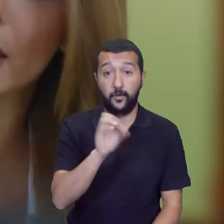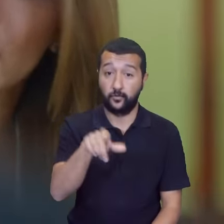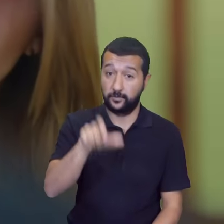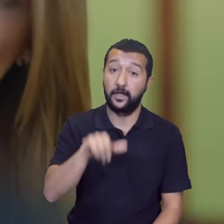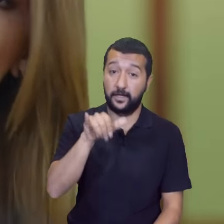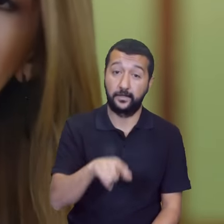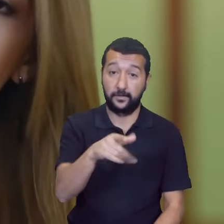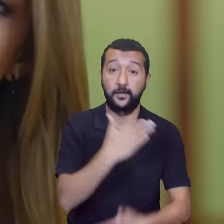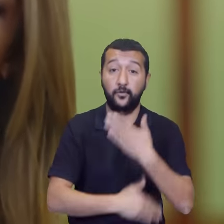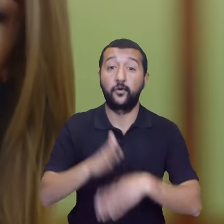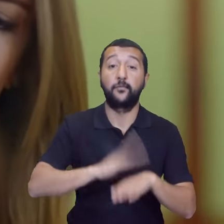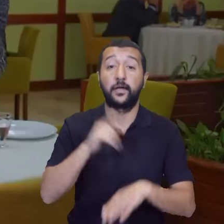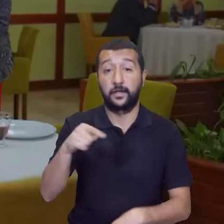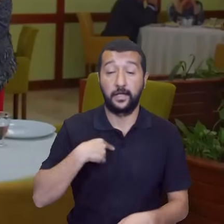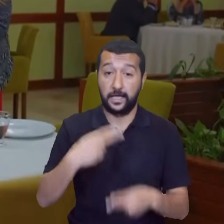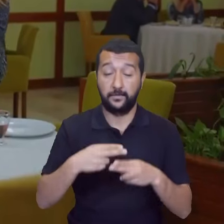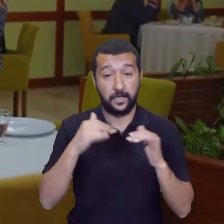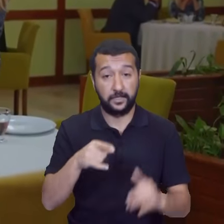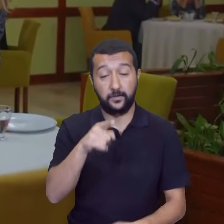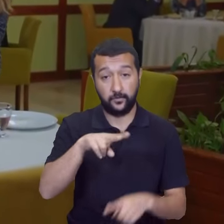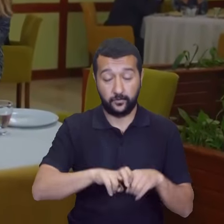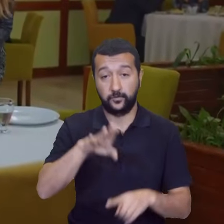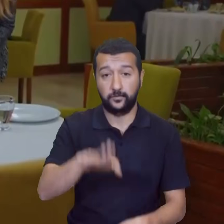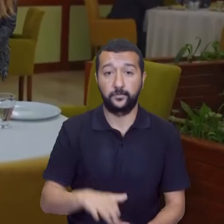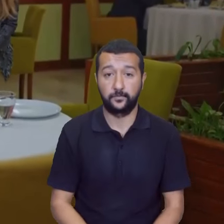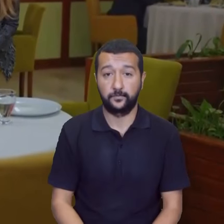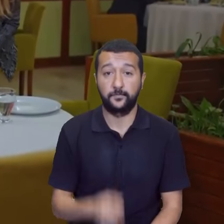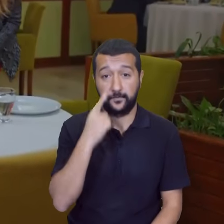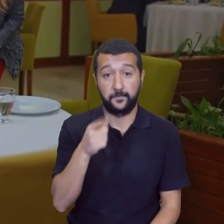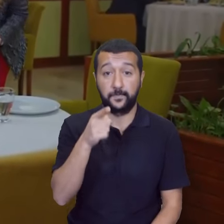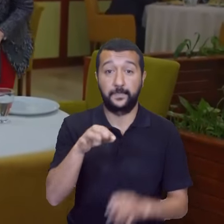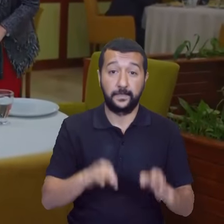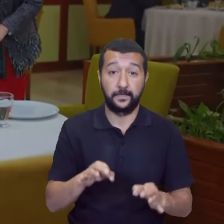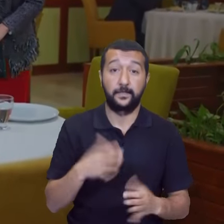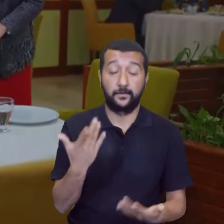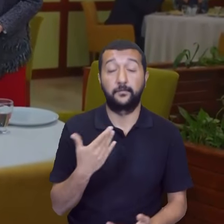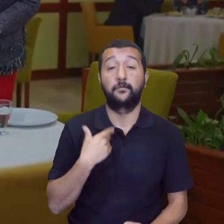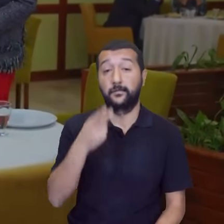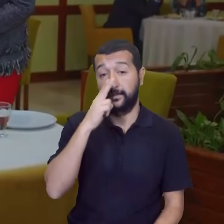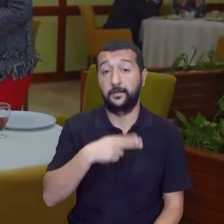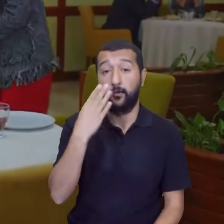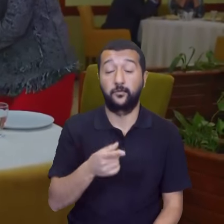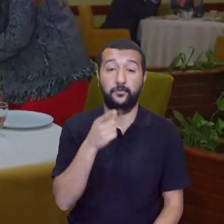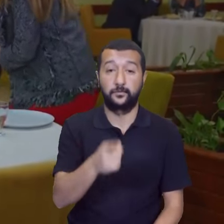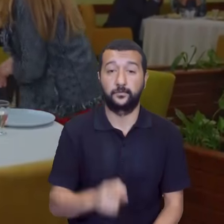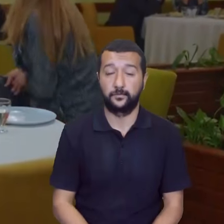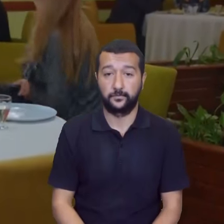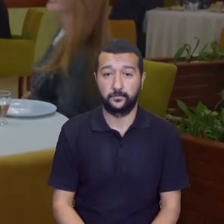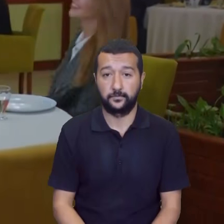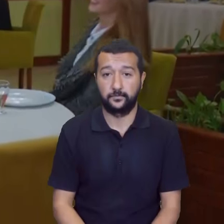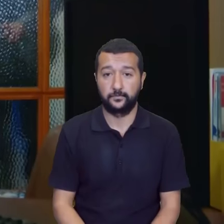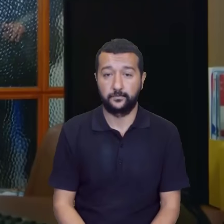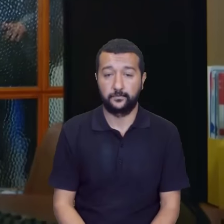Hocam haklı. Yorma bakayım adaşımı. Gel otur şöyle. Şuna bak, daha şimdiden pabucumu da mı attı küçük hanım?